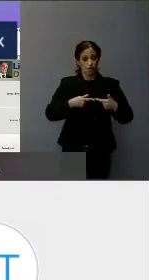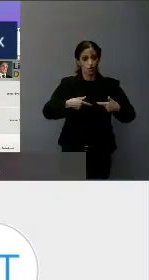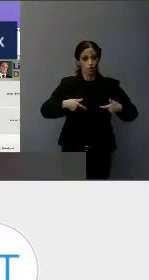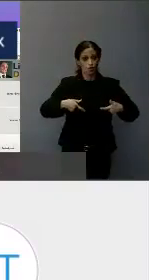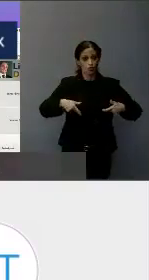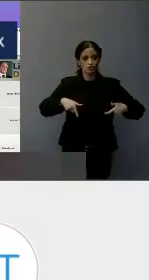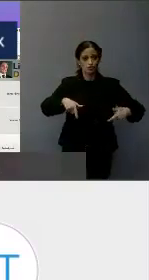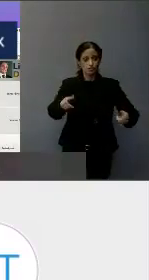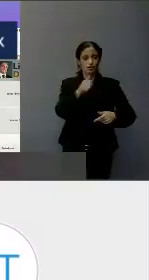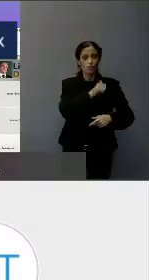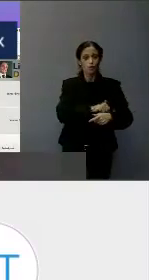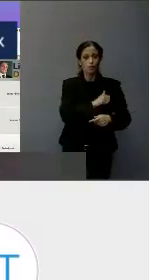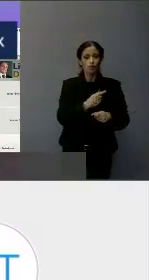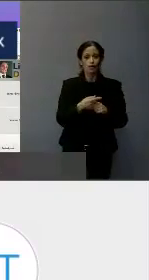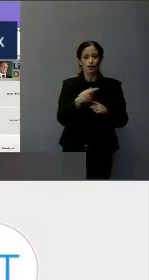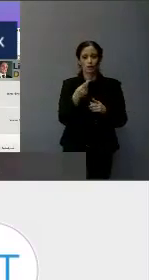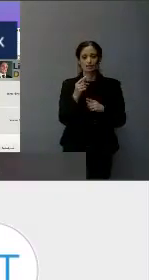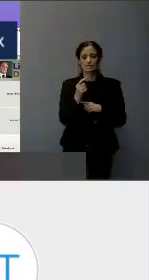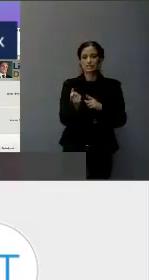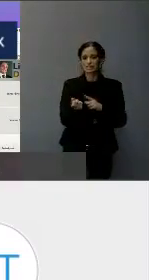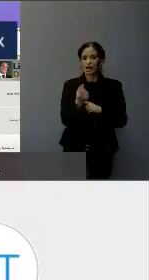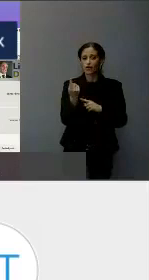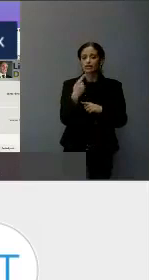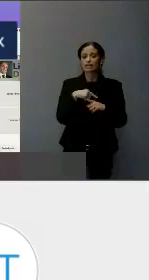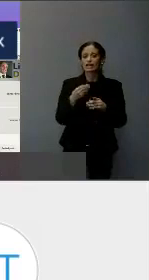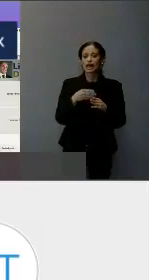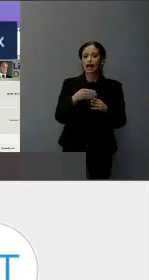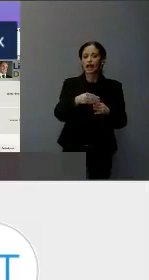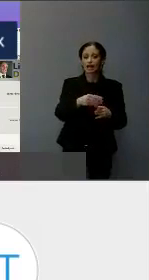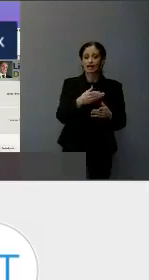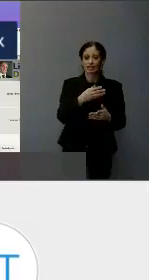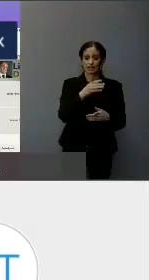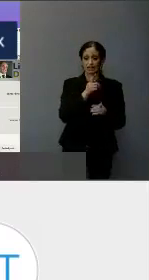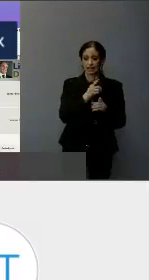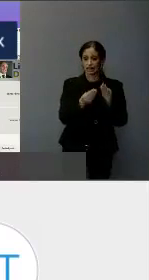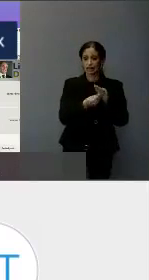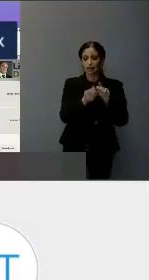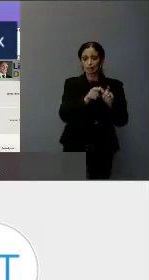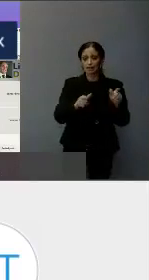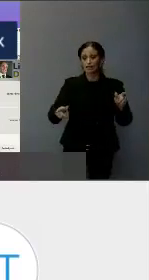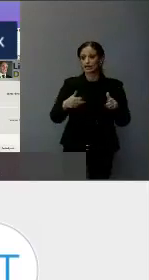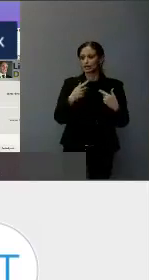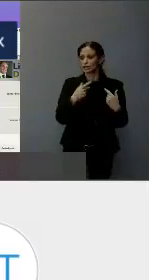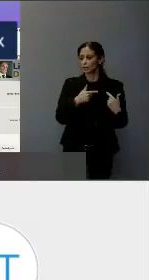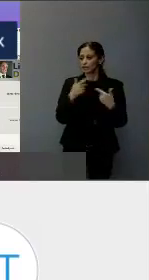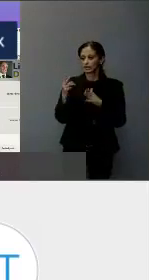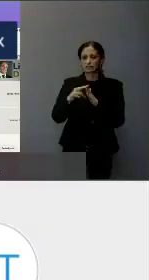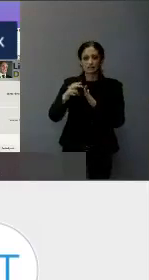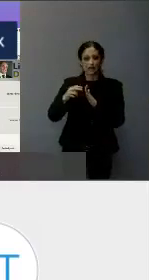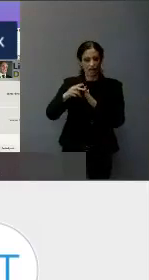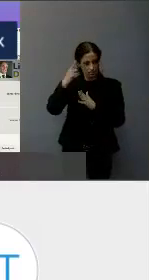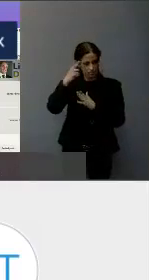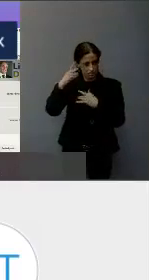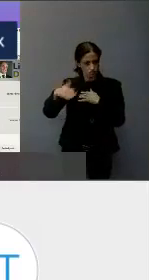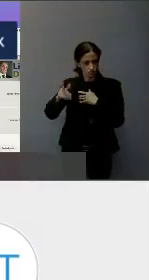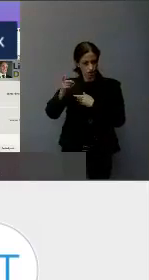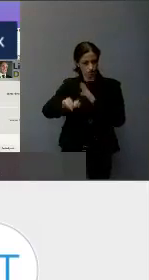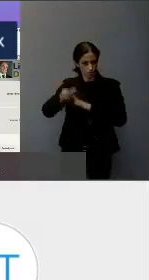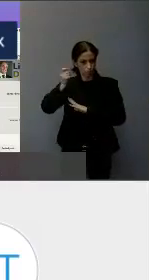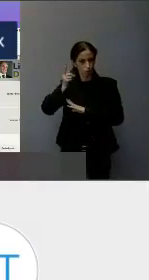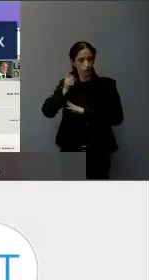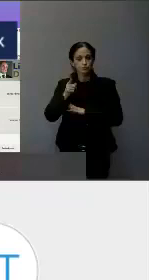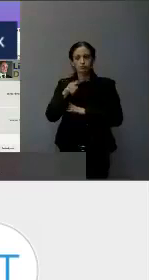di tutti i dipendenti sulle tasche dei contribuenti genovesi e allora voi vi dovete veramente vergognare